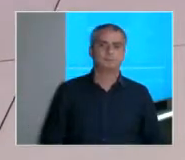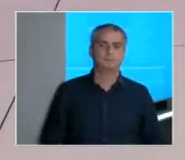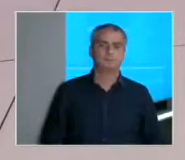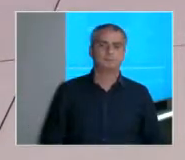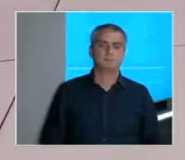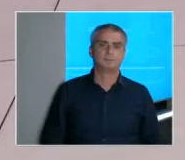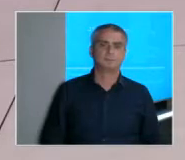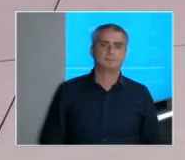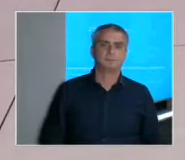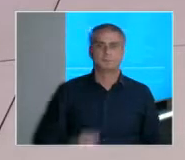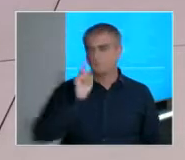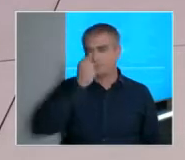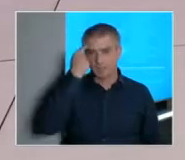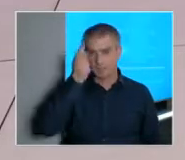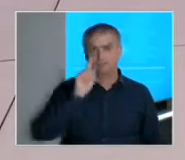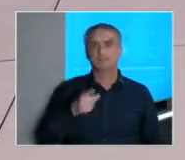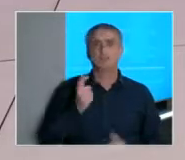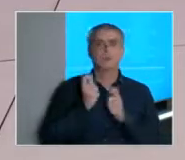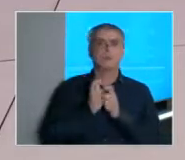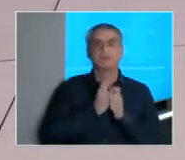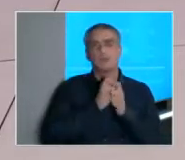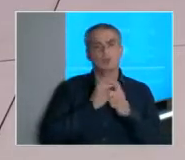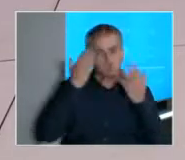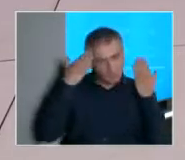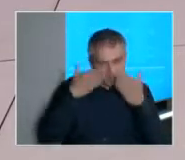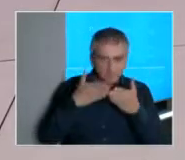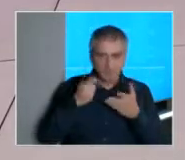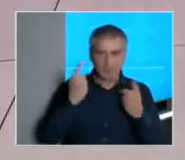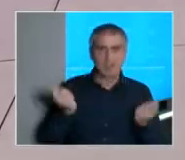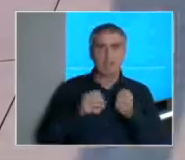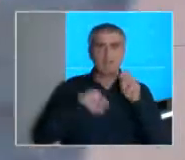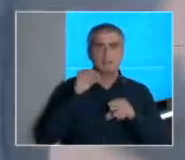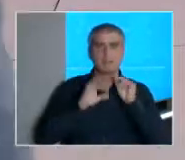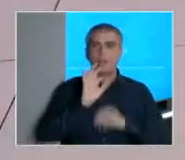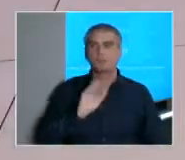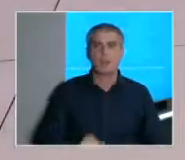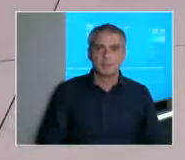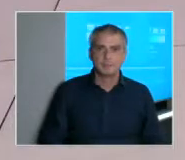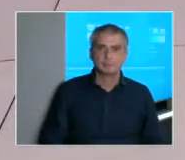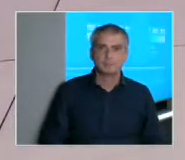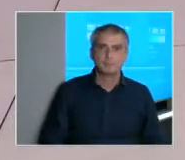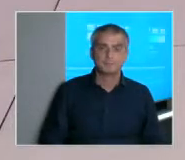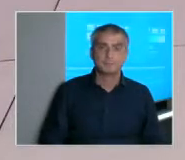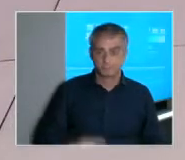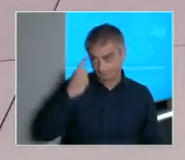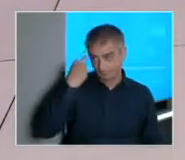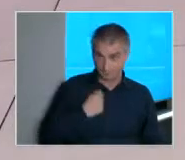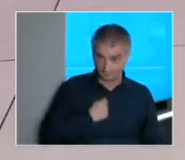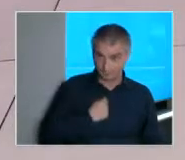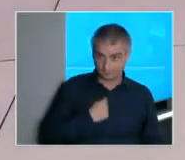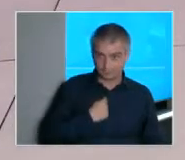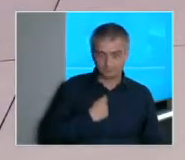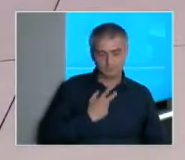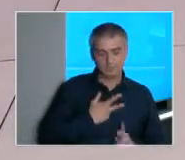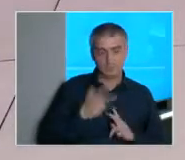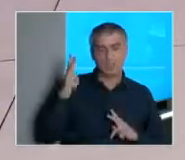שיזכה. במה לדעתך צריכות המפלגות להתמקד בקמפיין הבחירות שלהם? לדעתי